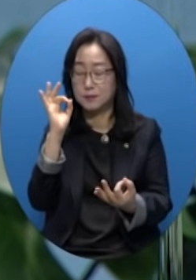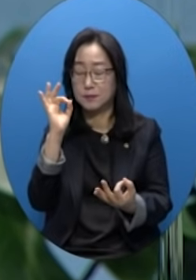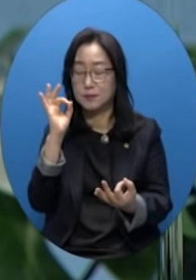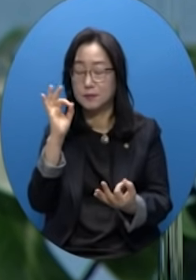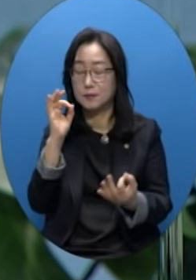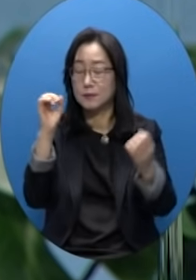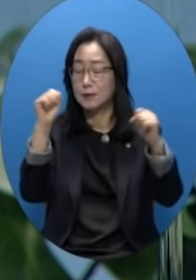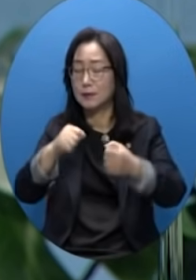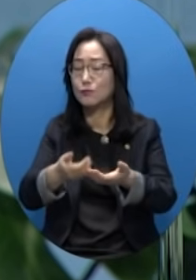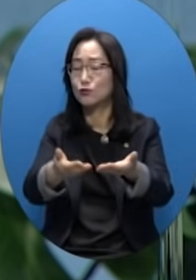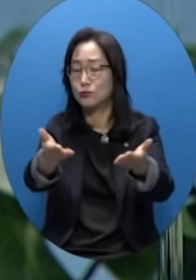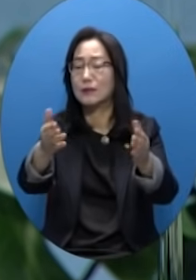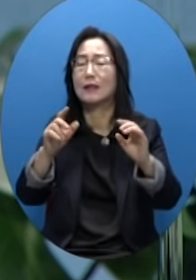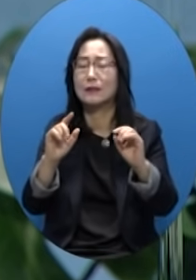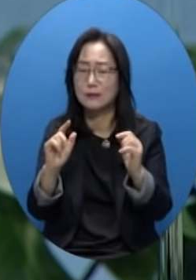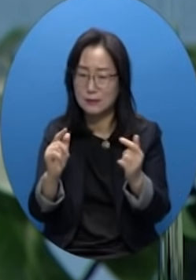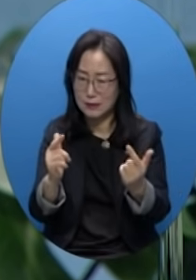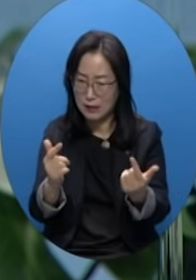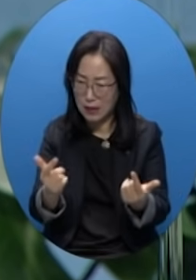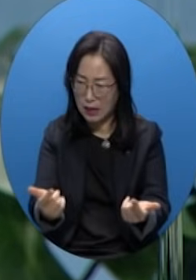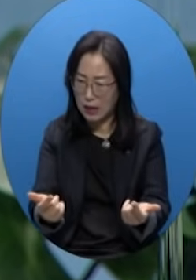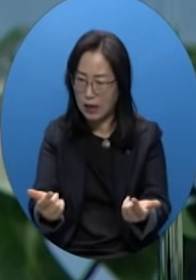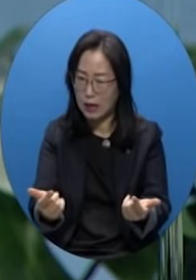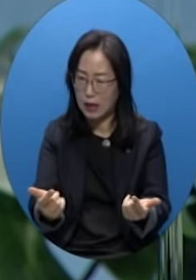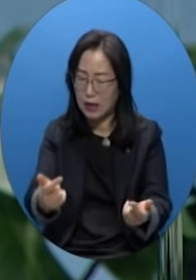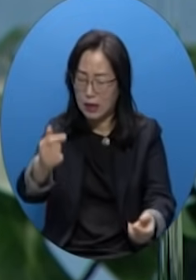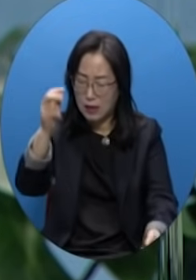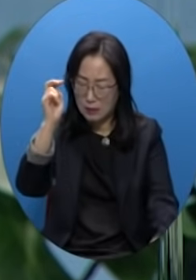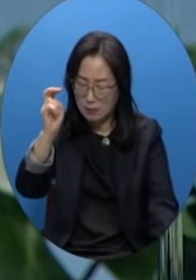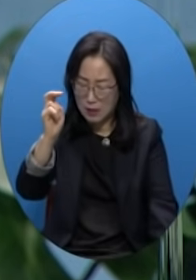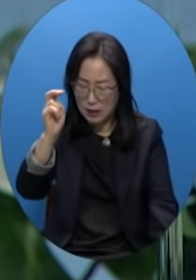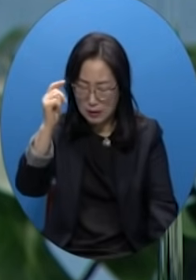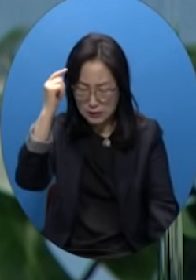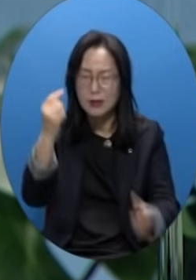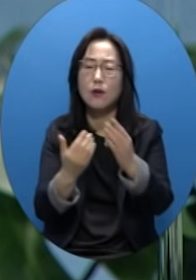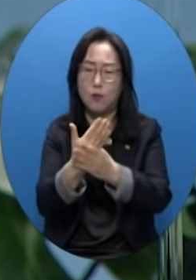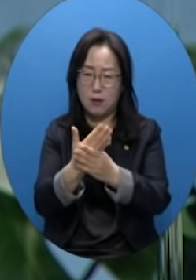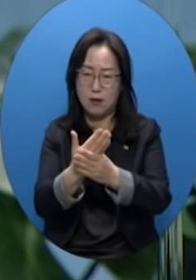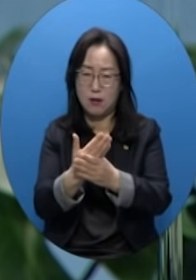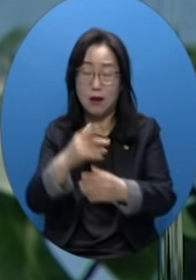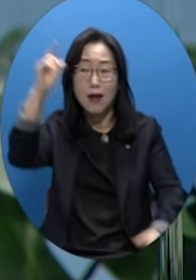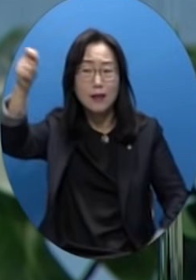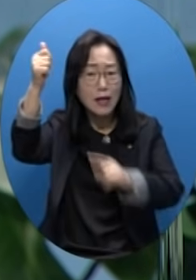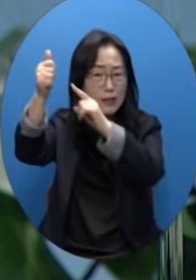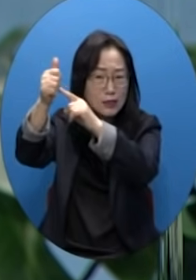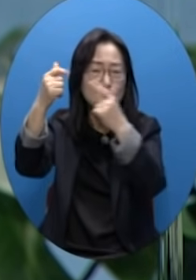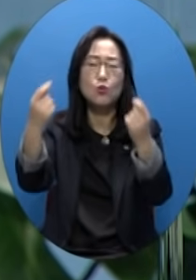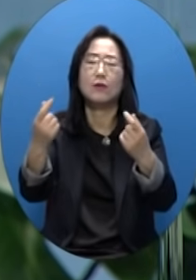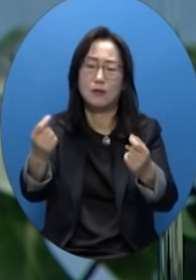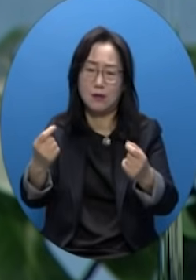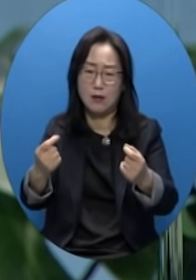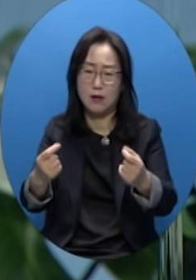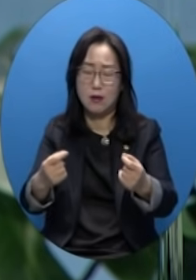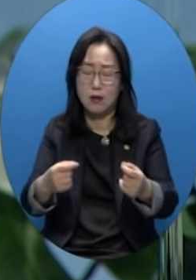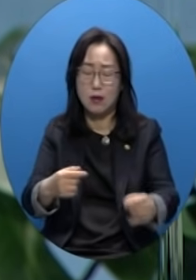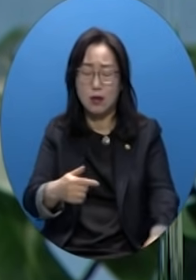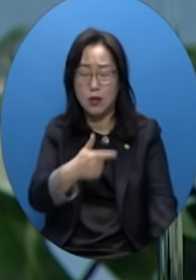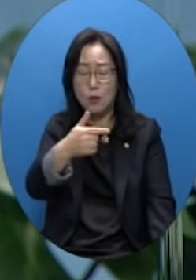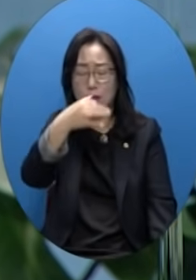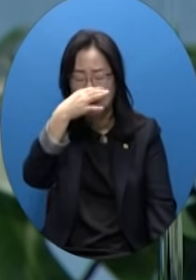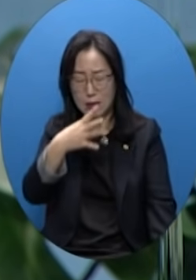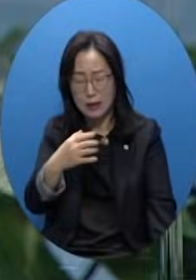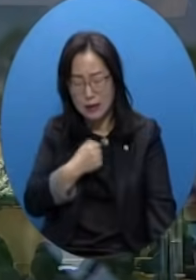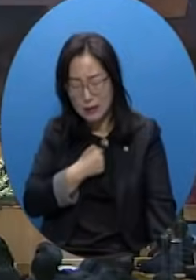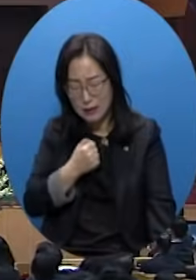응답하지 않으실 하신다는 그런 생각이 들 때가 있습니다 다윗도 한 때는 너무나 힘들 어려서 이어 같이